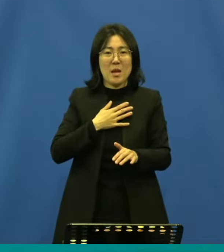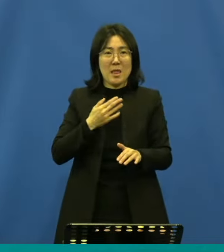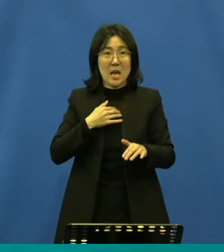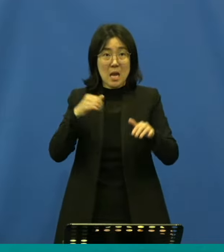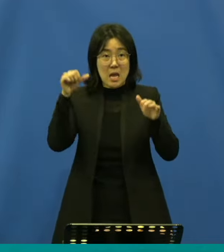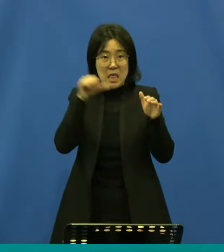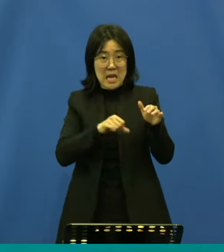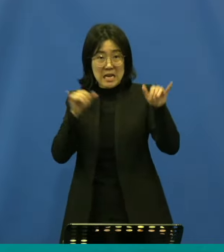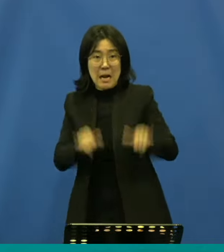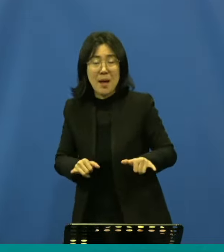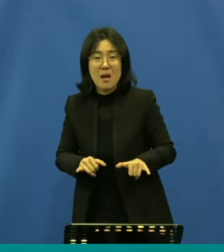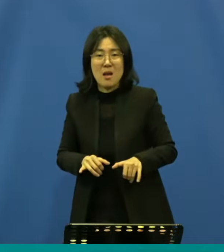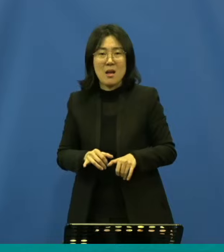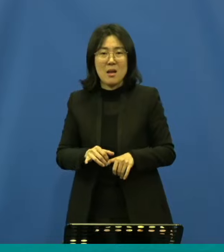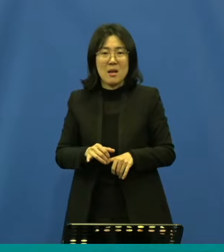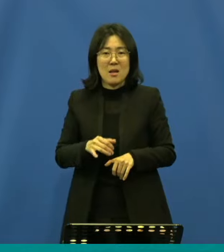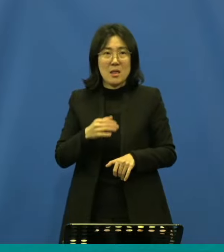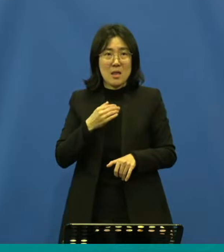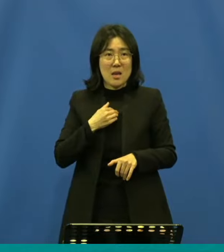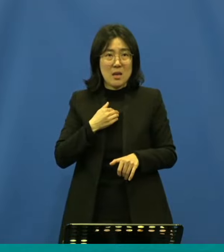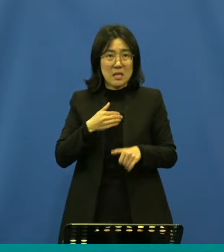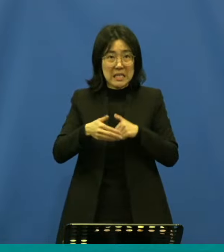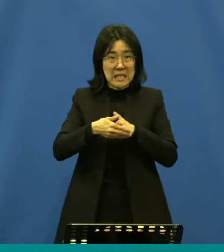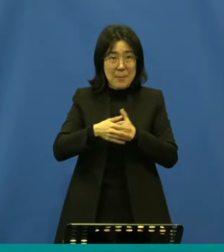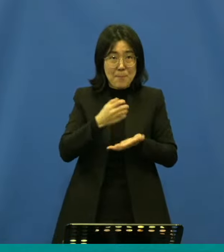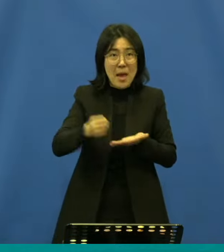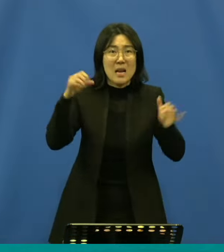상대를 깎아내려야 되고.